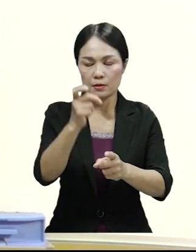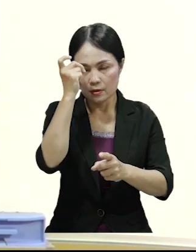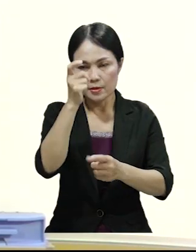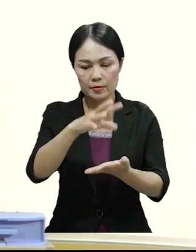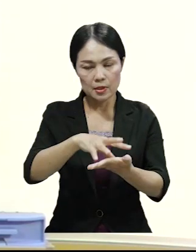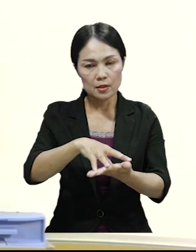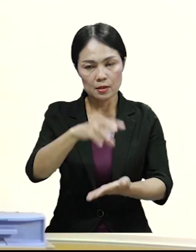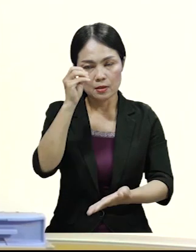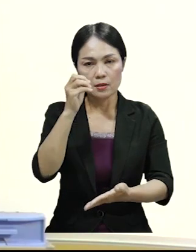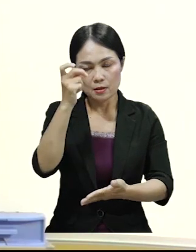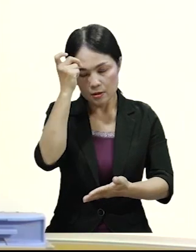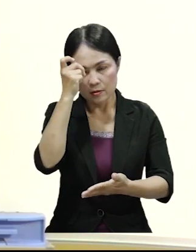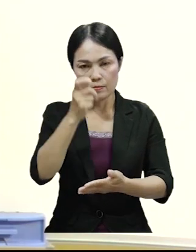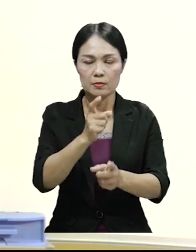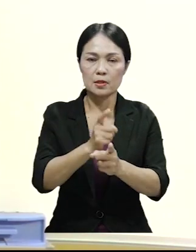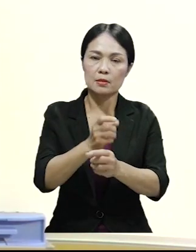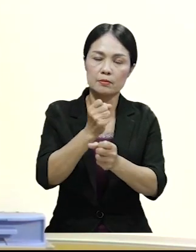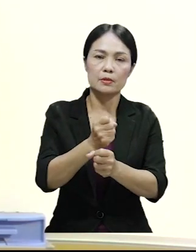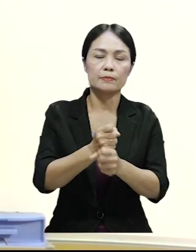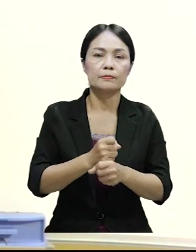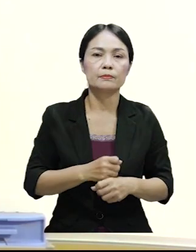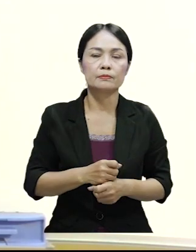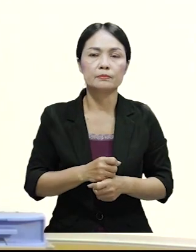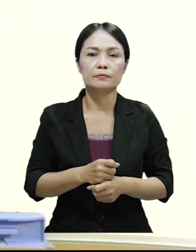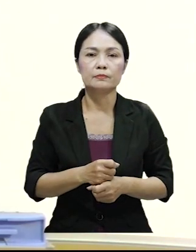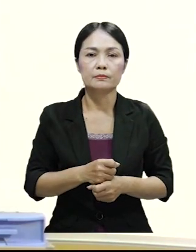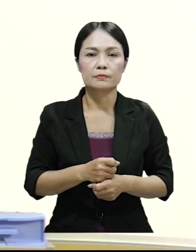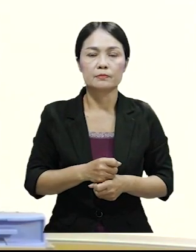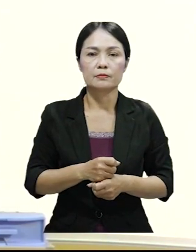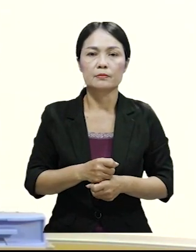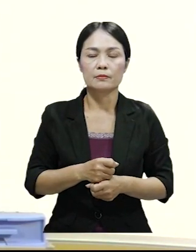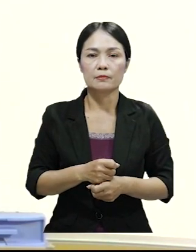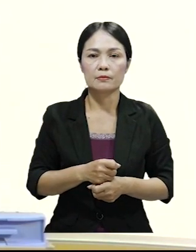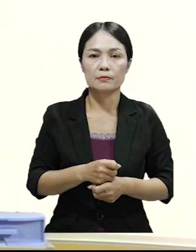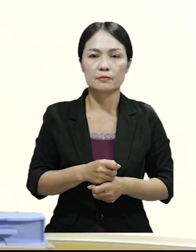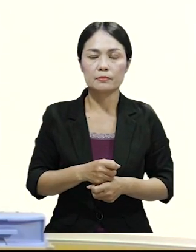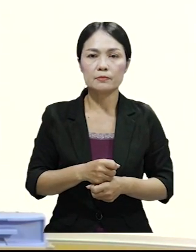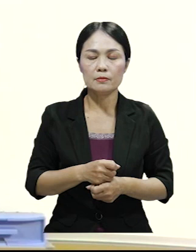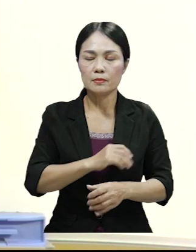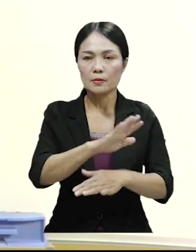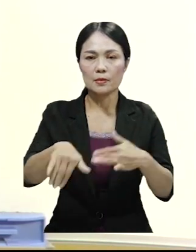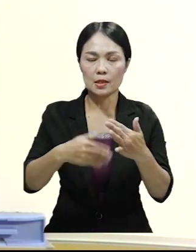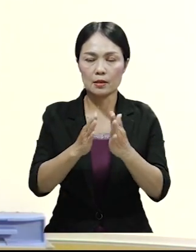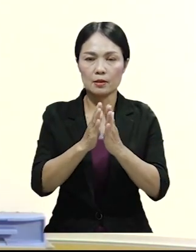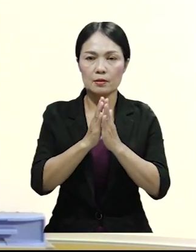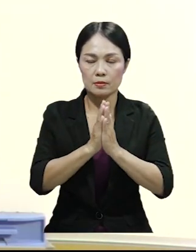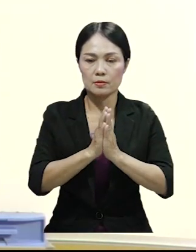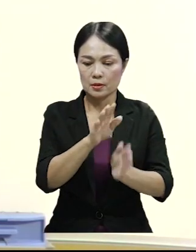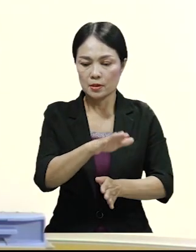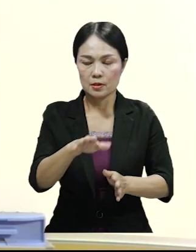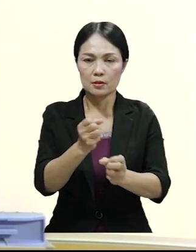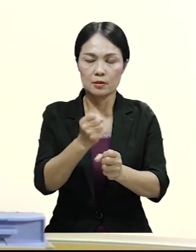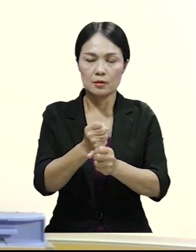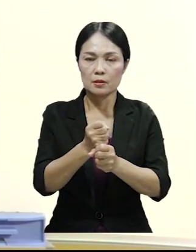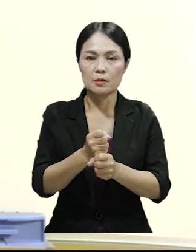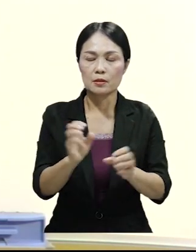រៀនត្រូវតែគិតត្រូវតែធ្វើណាបាទបាទអរគុណណាចឹងកូនធ្វើ